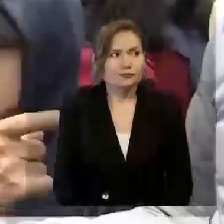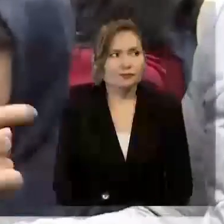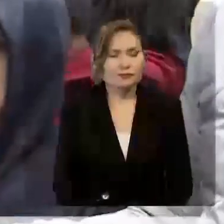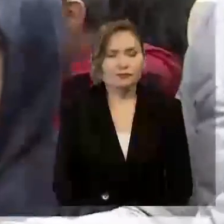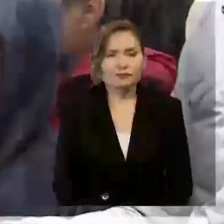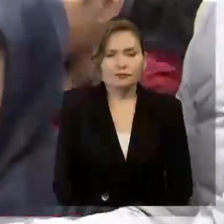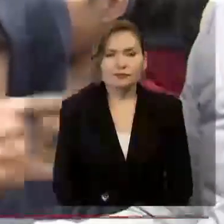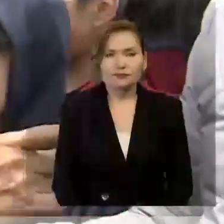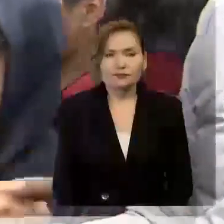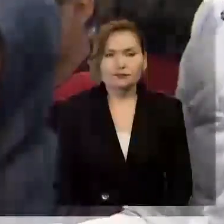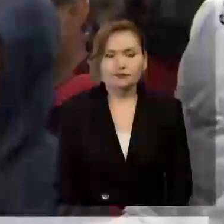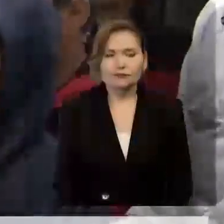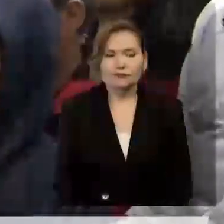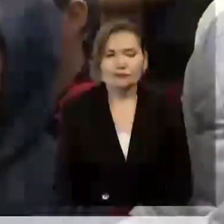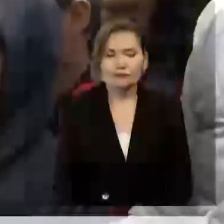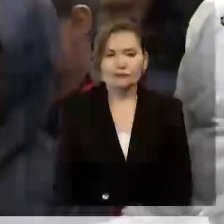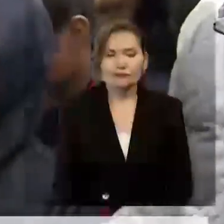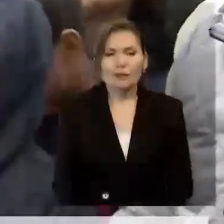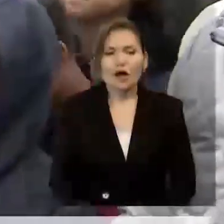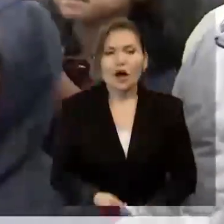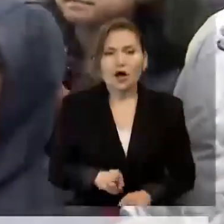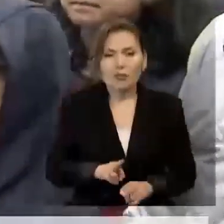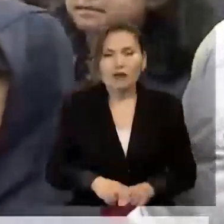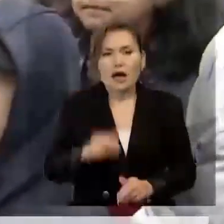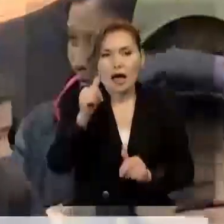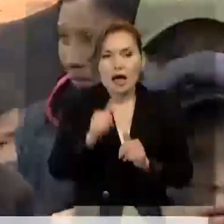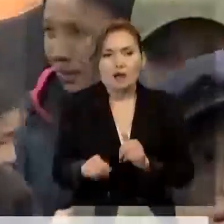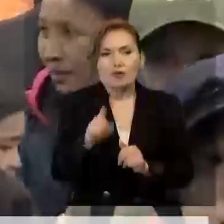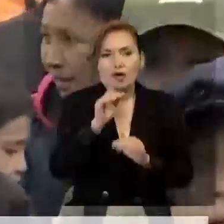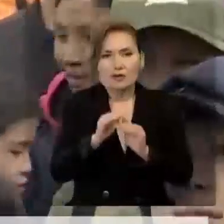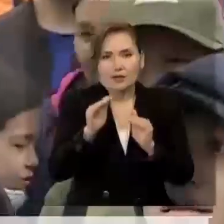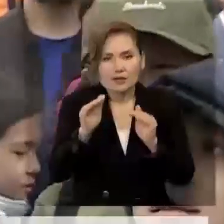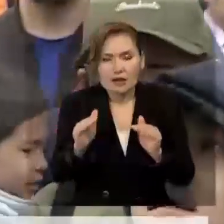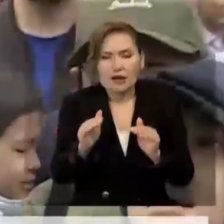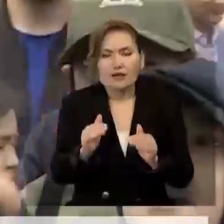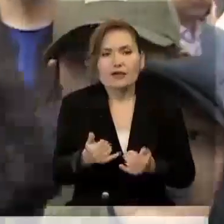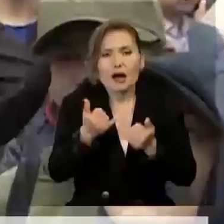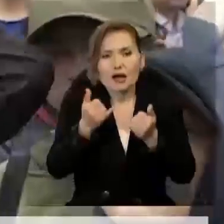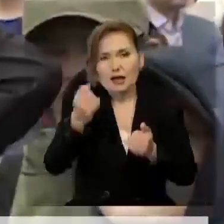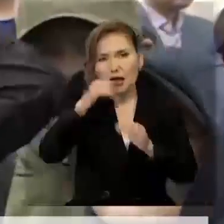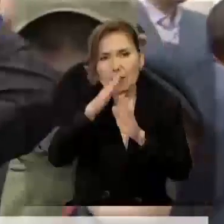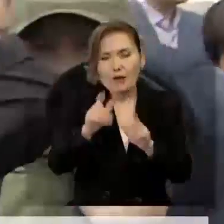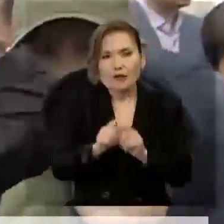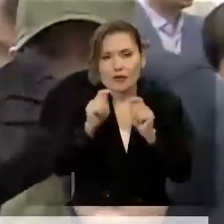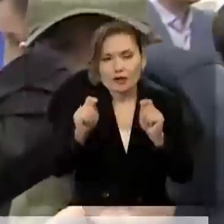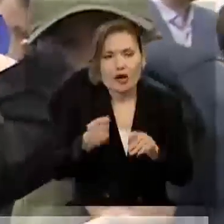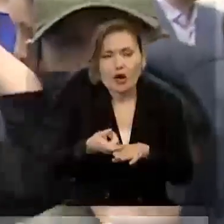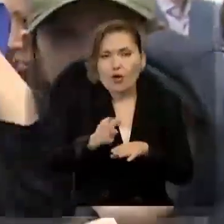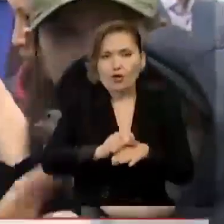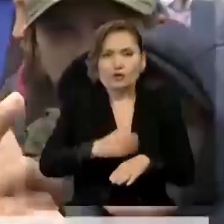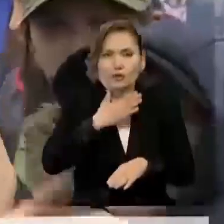Образ герой нашего времени. Бұл әрбір жас қазақстандыққа арналған мәдени дүние. Ескерткіш